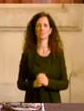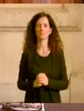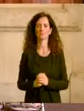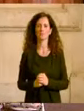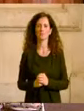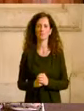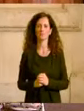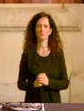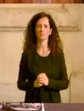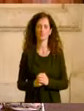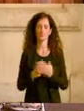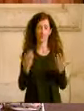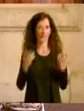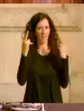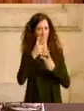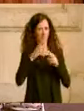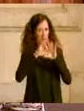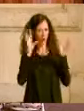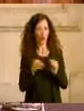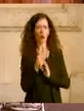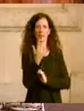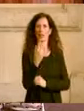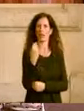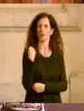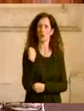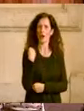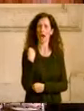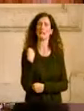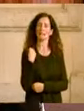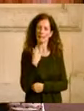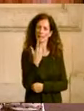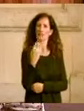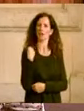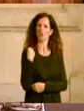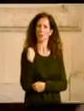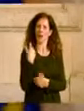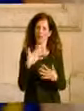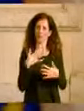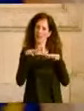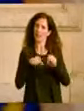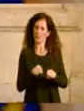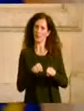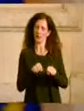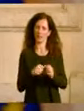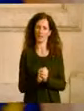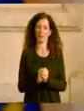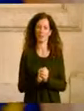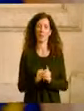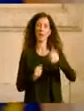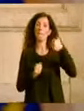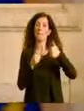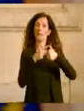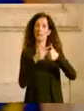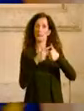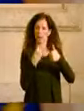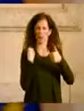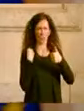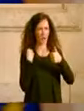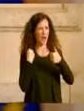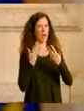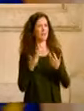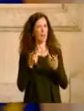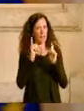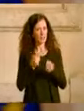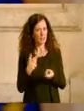In effetti sono 3 domande. La prima, sono tutte molto impegnative, almeno. La prima, riformare, quindi se c'è da riformare qualcosa